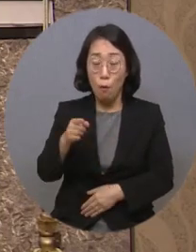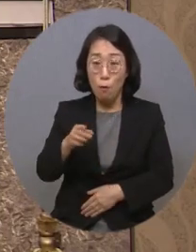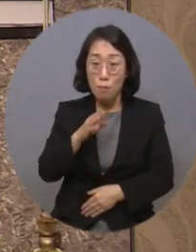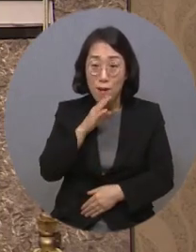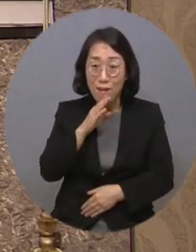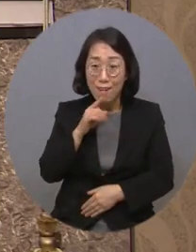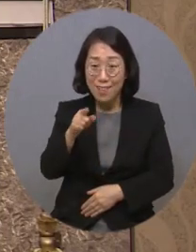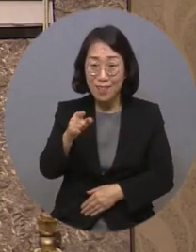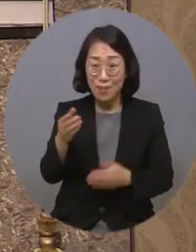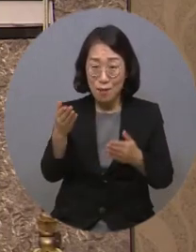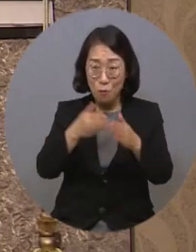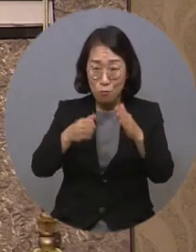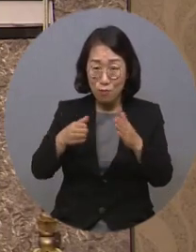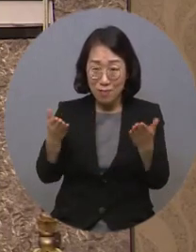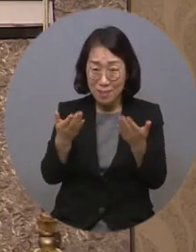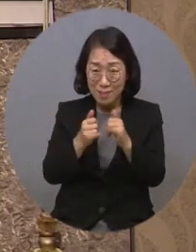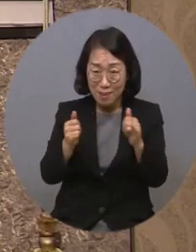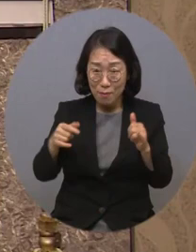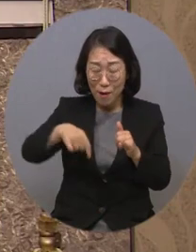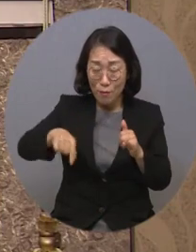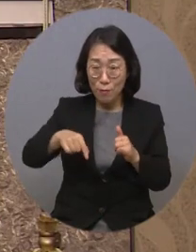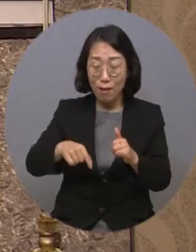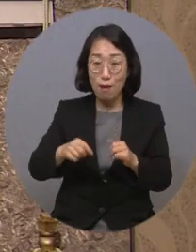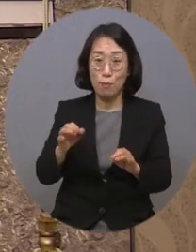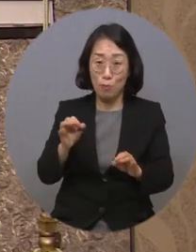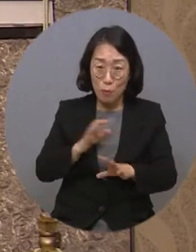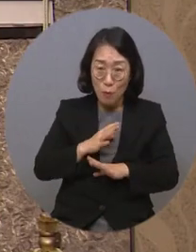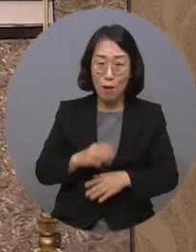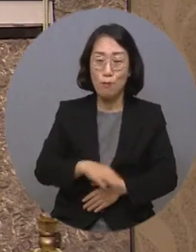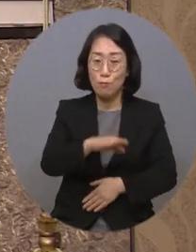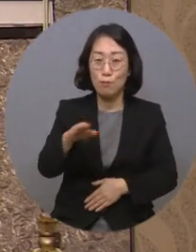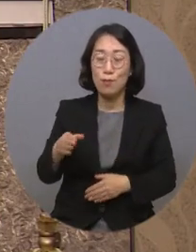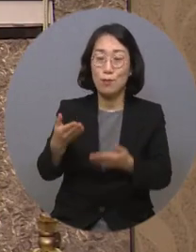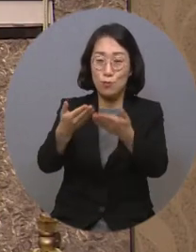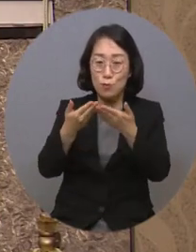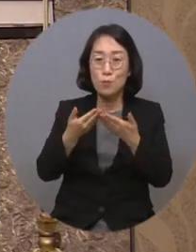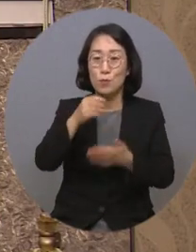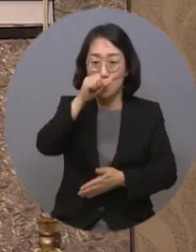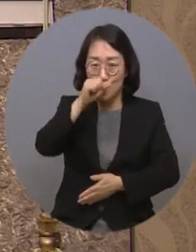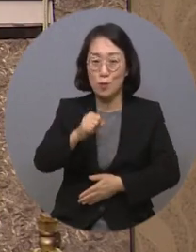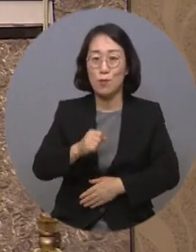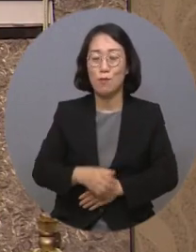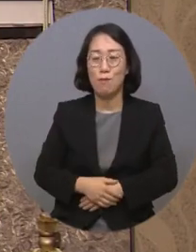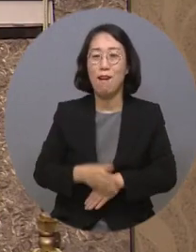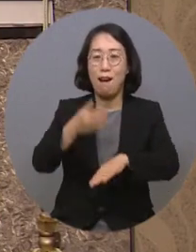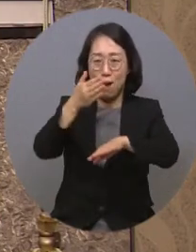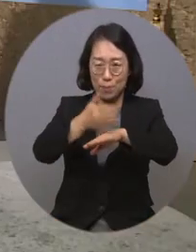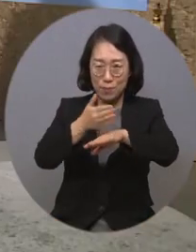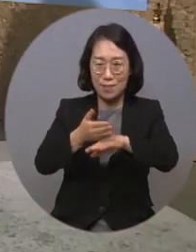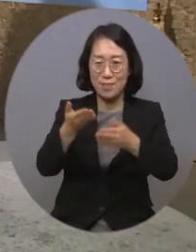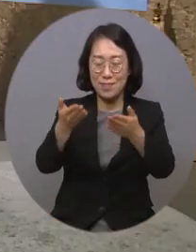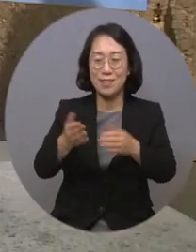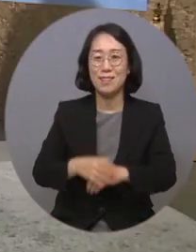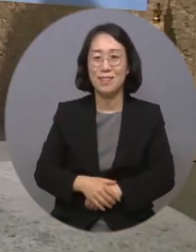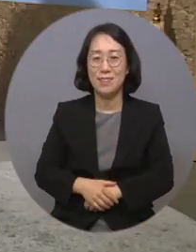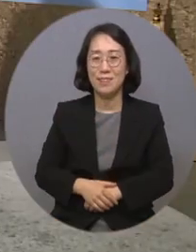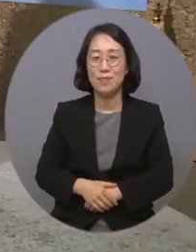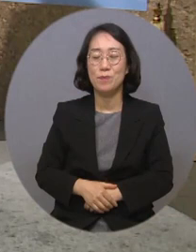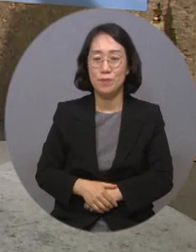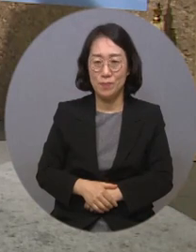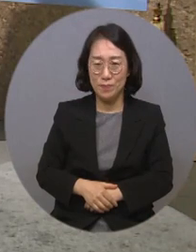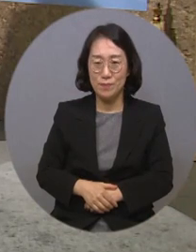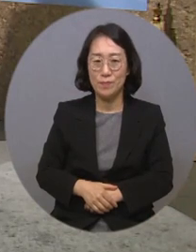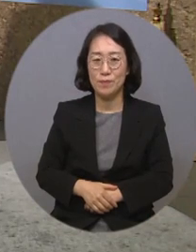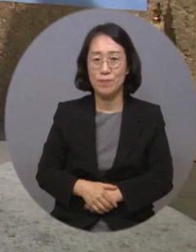있나? 그래 저희들이야 뭐 줄 수만 있다면 주기만 한다면 감사하죠. 근데 그렇게 해서